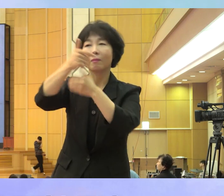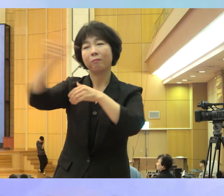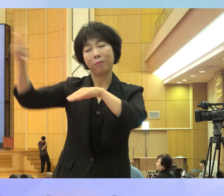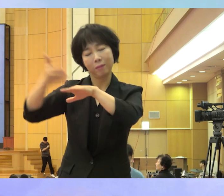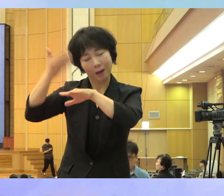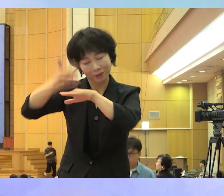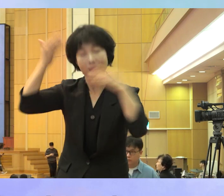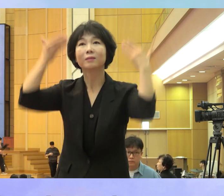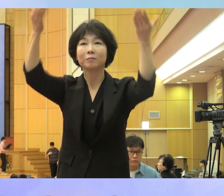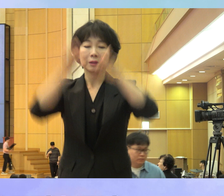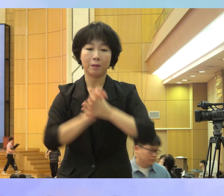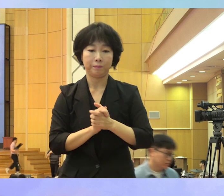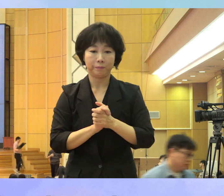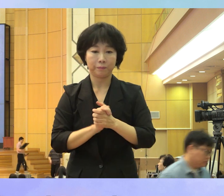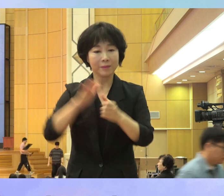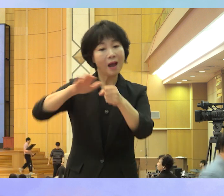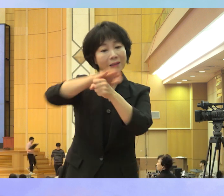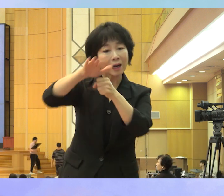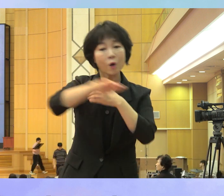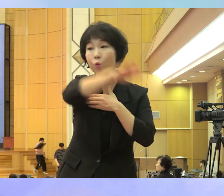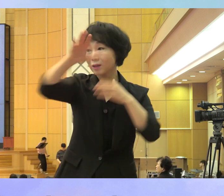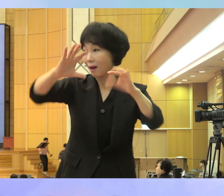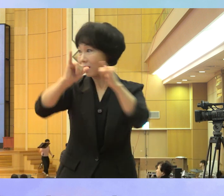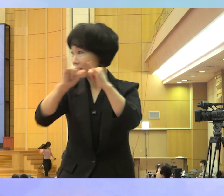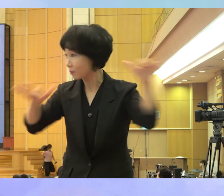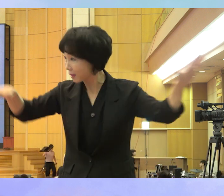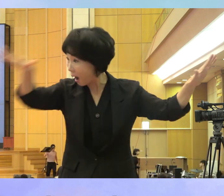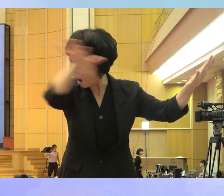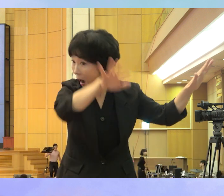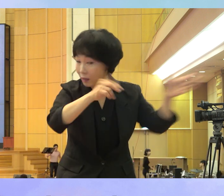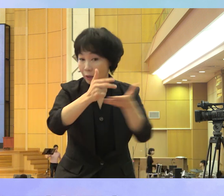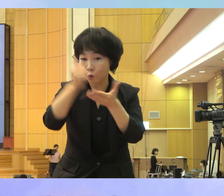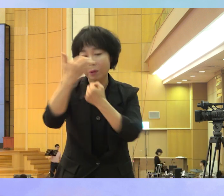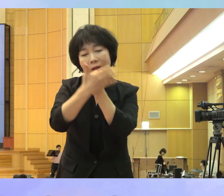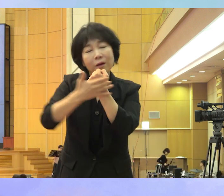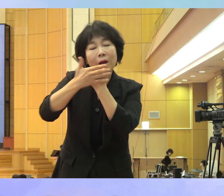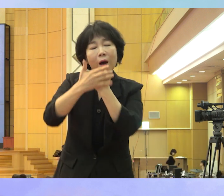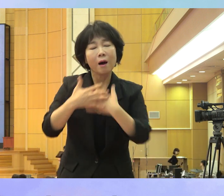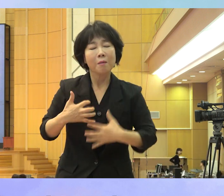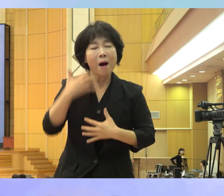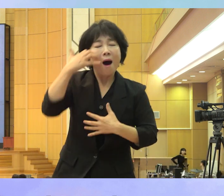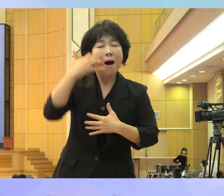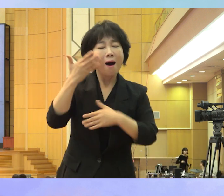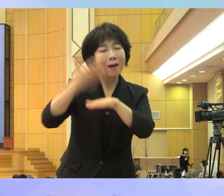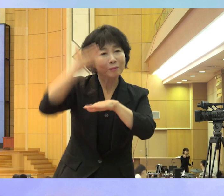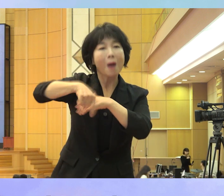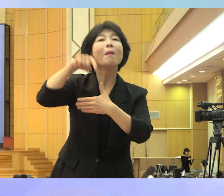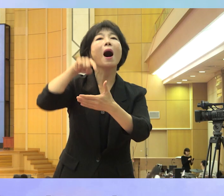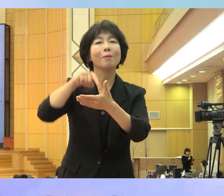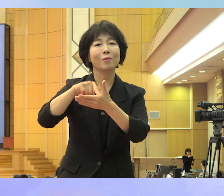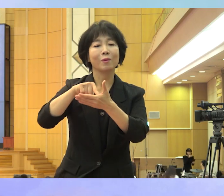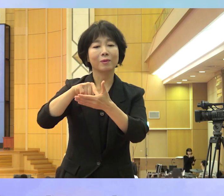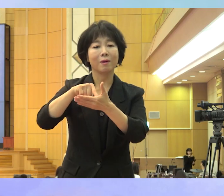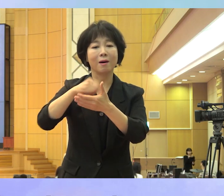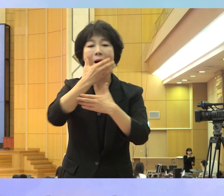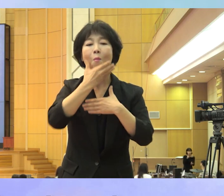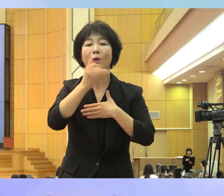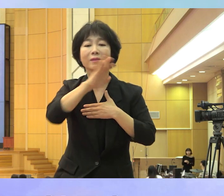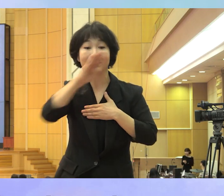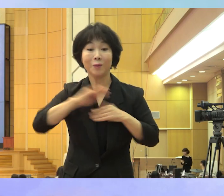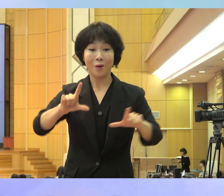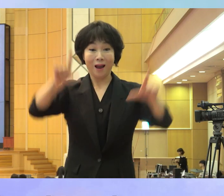감사를 드립니다. 사랑하는 주의 백성들, 주님의 은혜에 감사함으로 거룩하고 복된